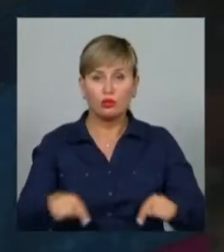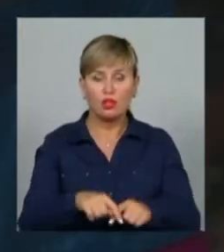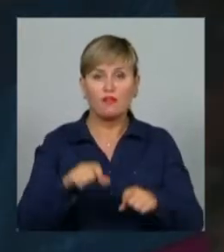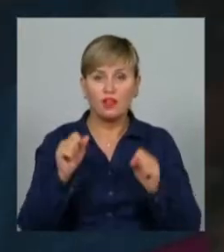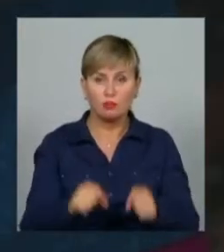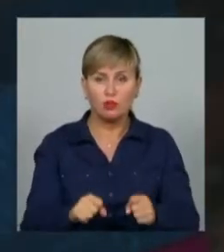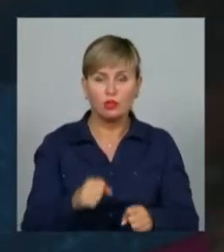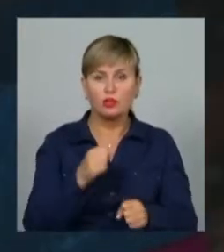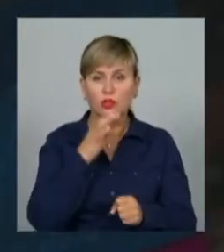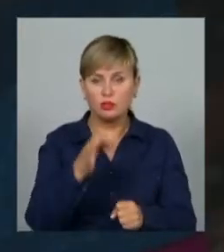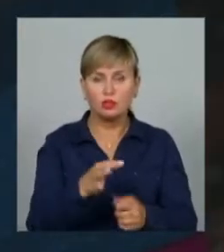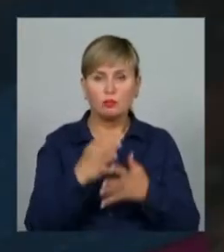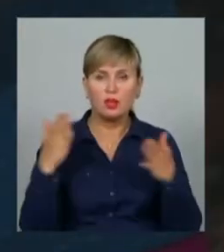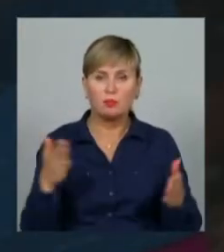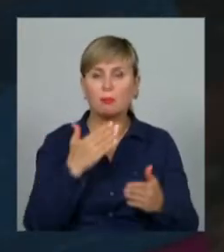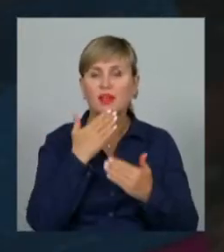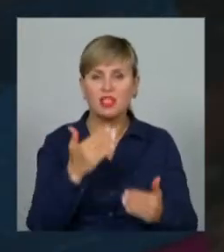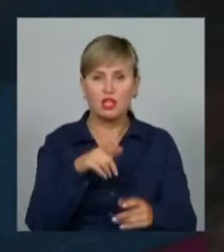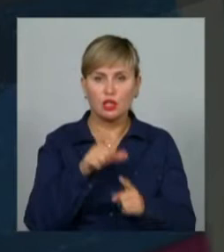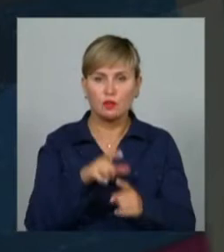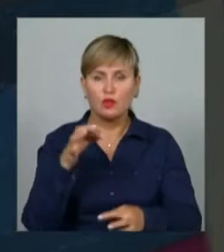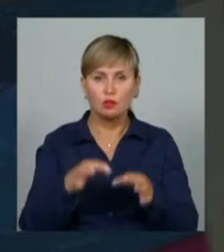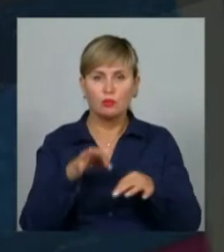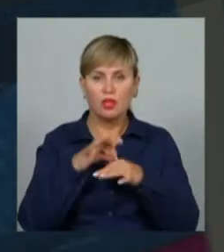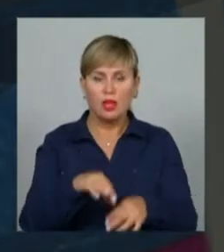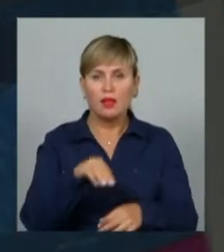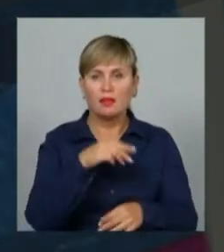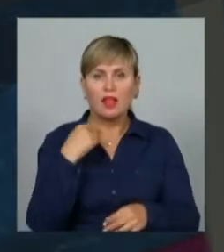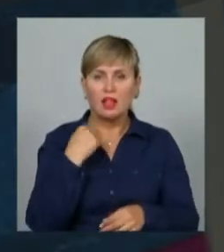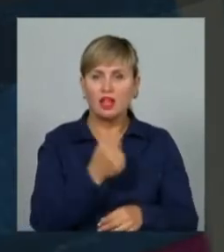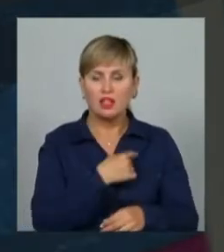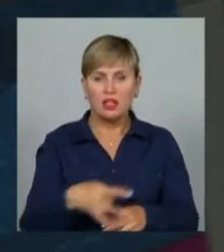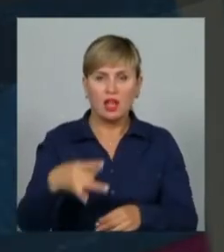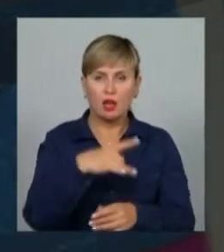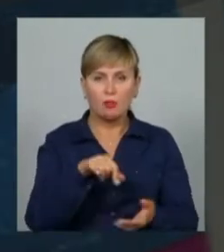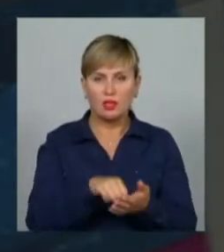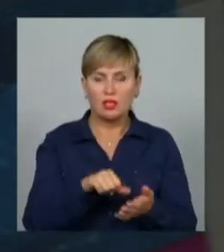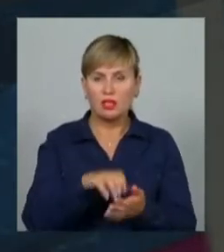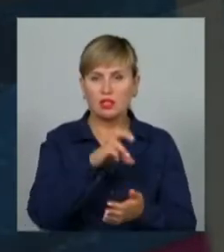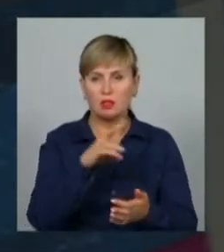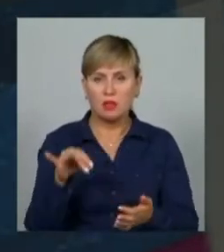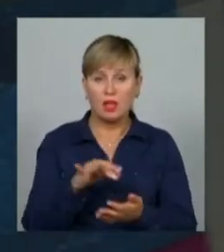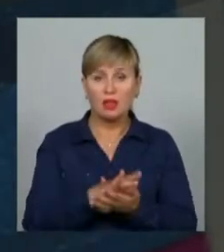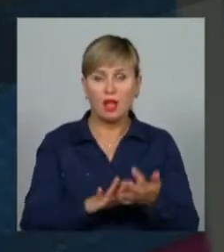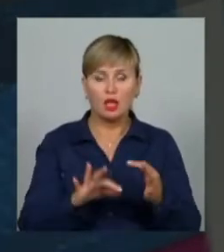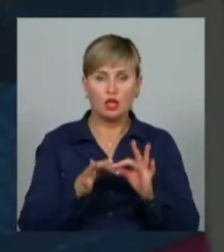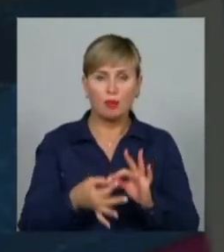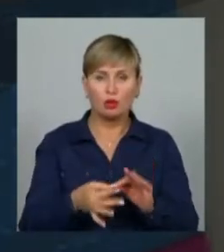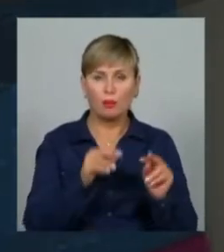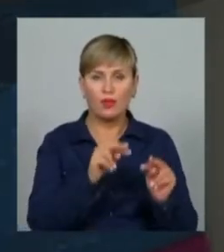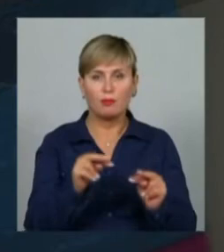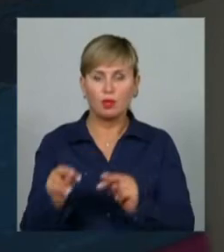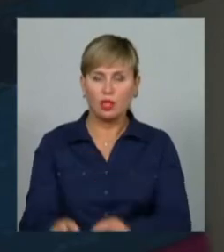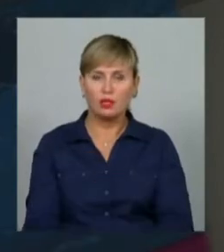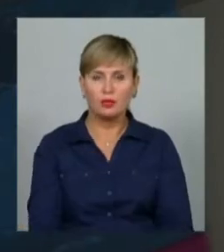возможность произнести последнее слово. Суд проходил в Талгарском районном суде с участием представителей СМИ. Рамина Мирзалимова наблюдала